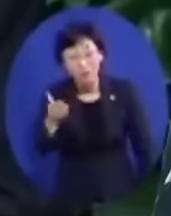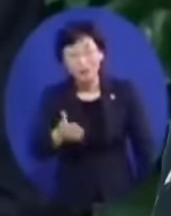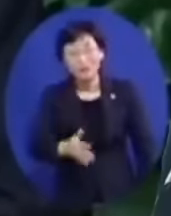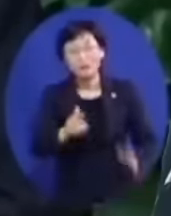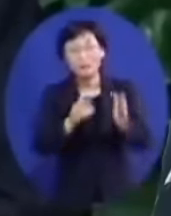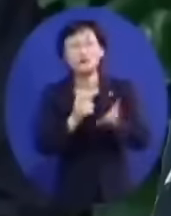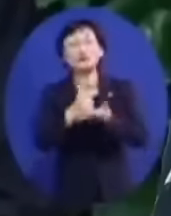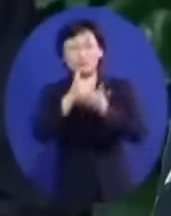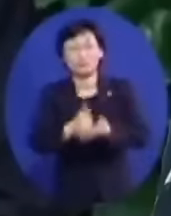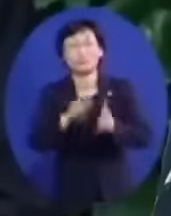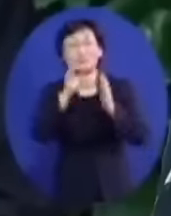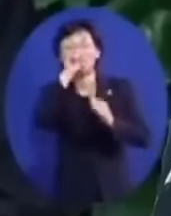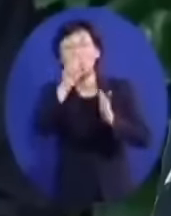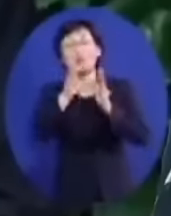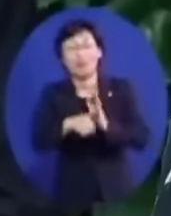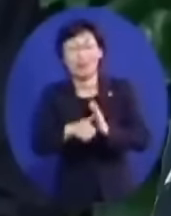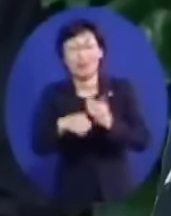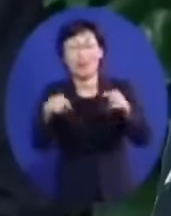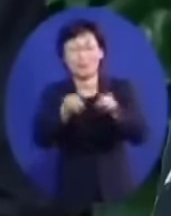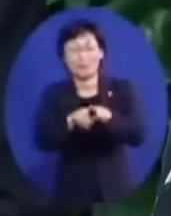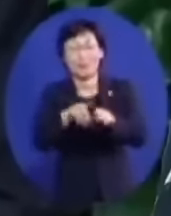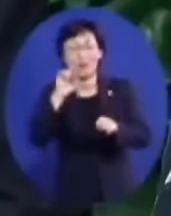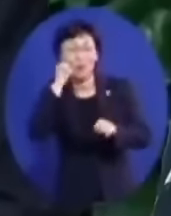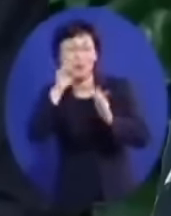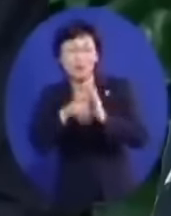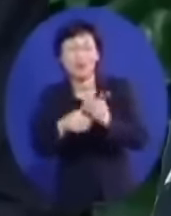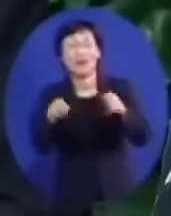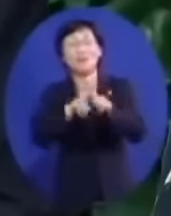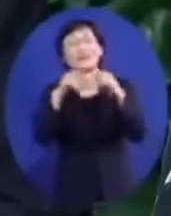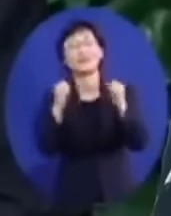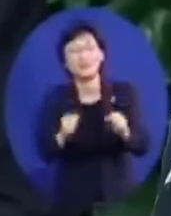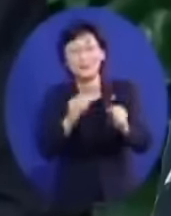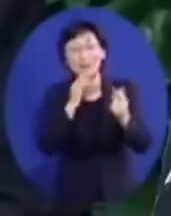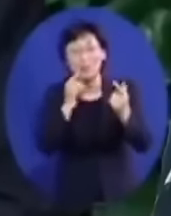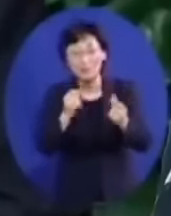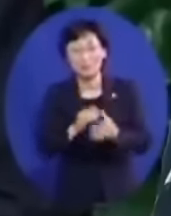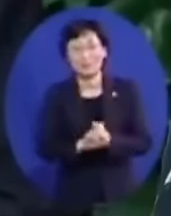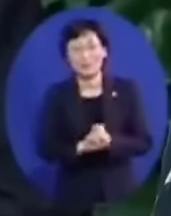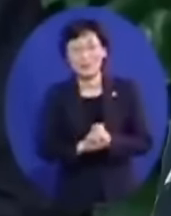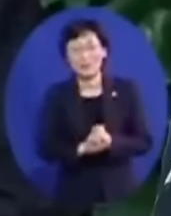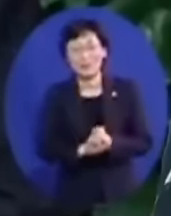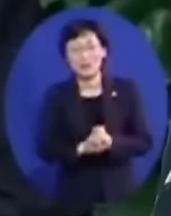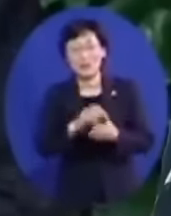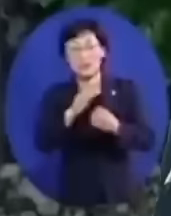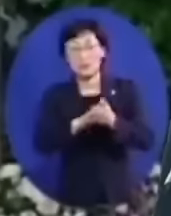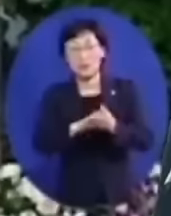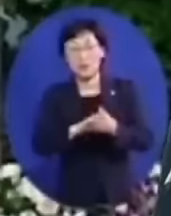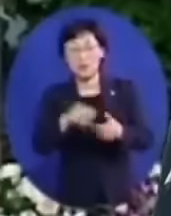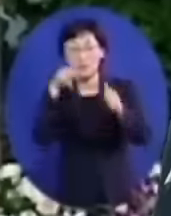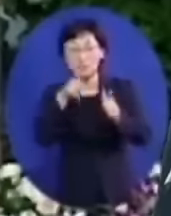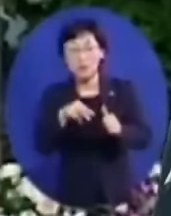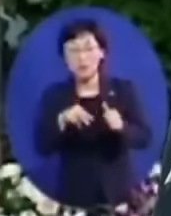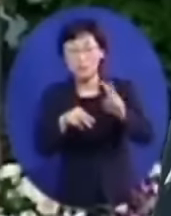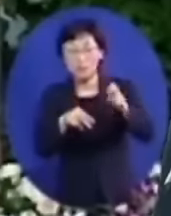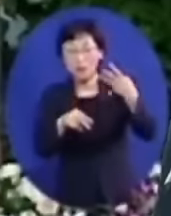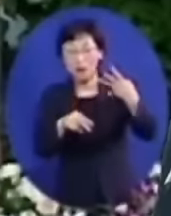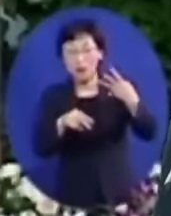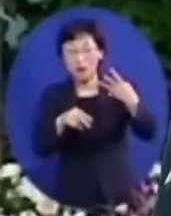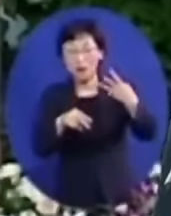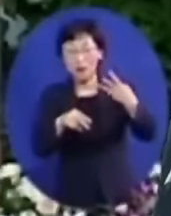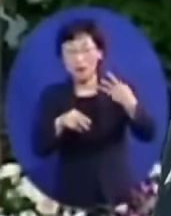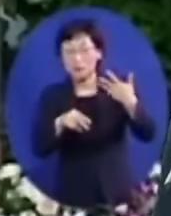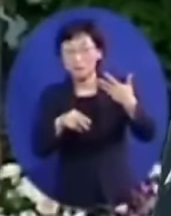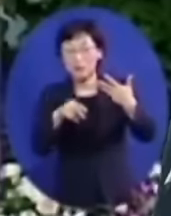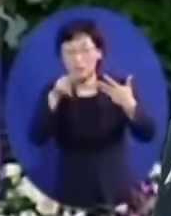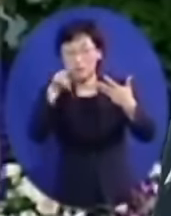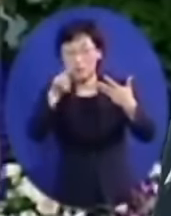주님은 좋을 때도 우리와 같이 계시고 어려울 때도 우리와 같이 계시는 것입니다. 신명기 28장 12절로 13절 우리 다 같이